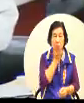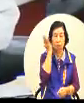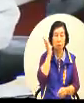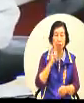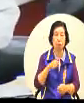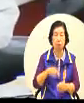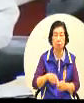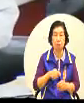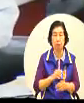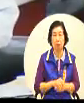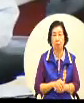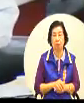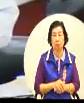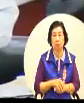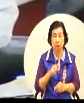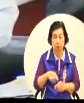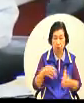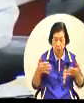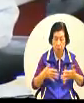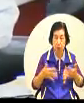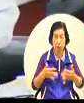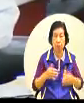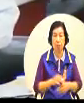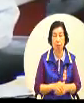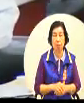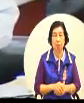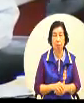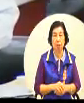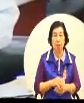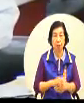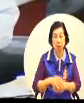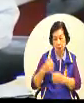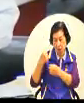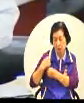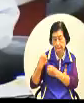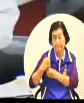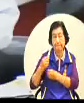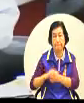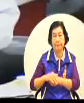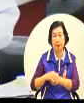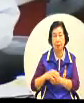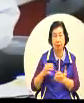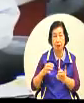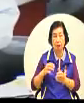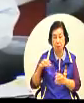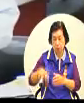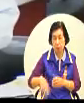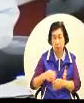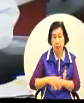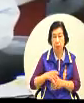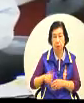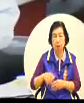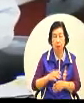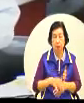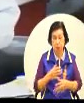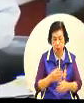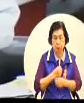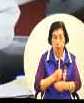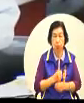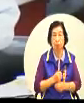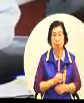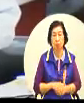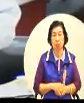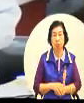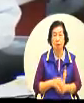那么再一个议题，我们的殡仪局要特别留意这个问题。我们